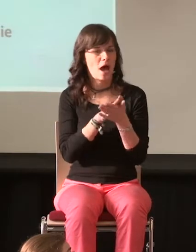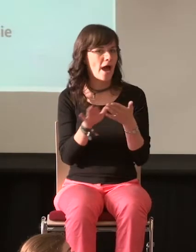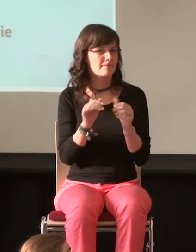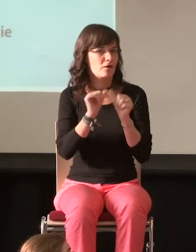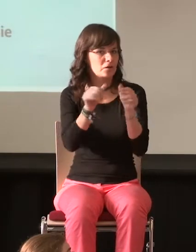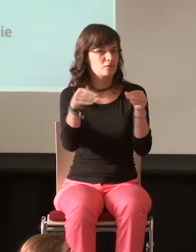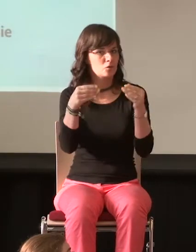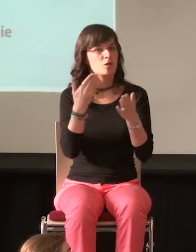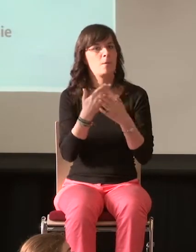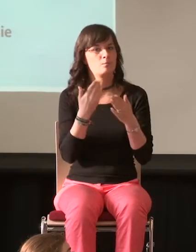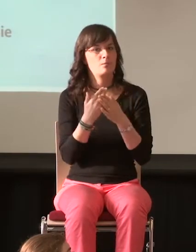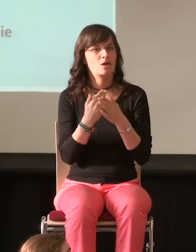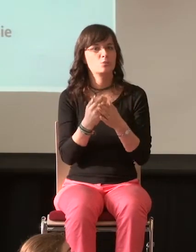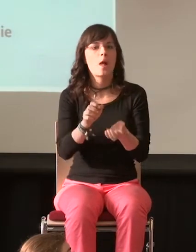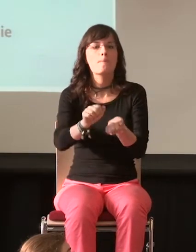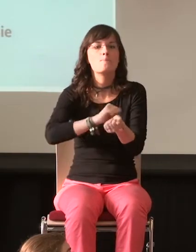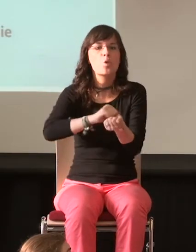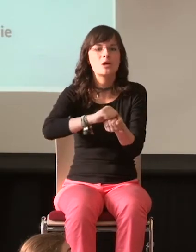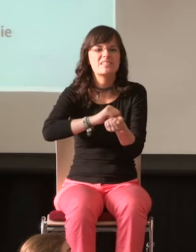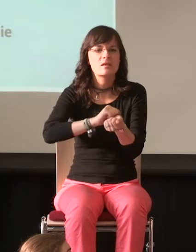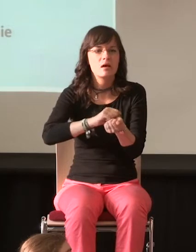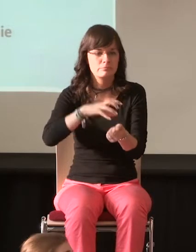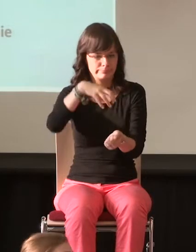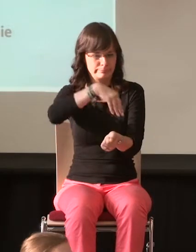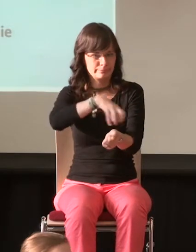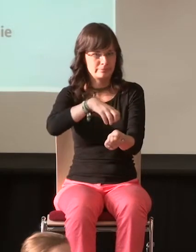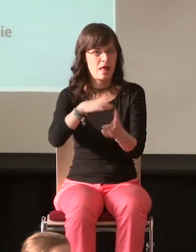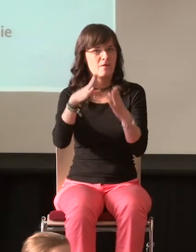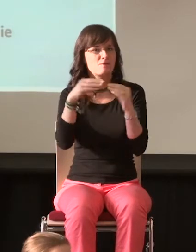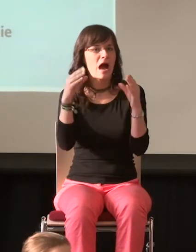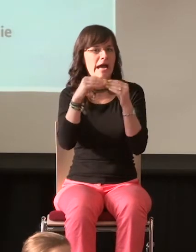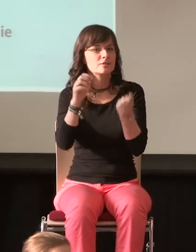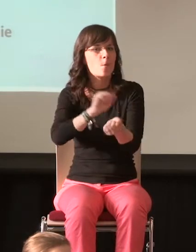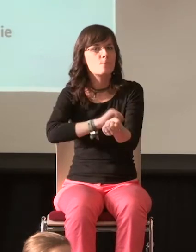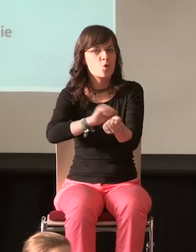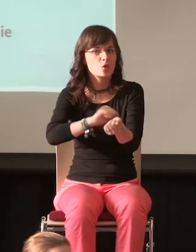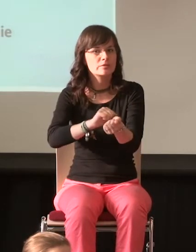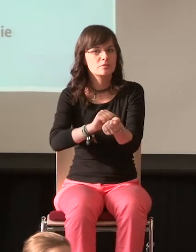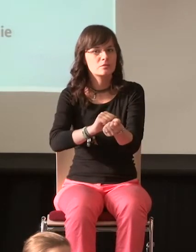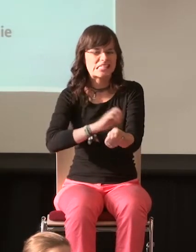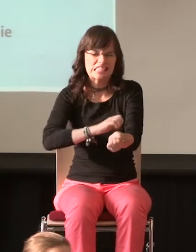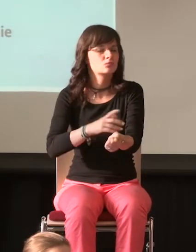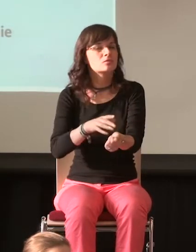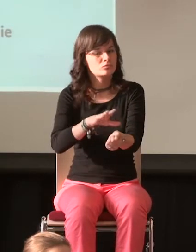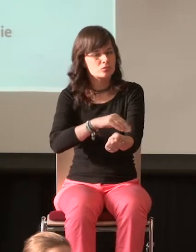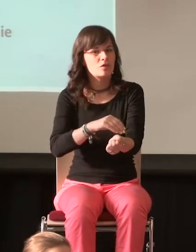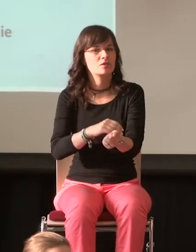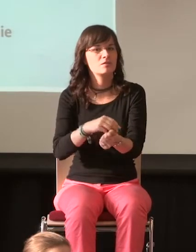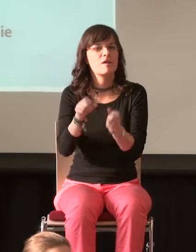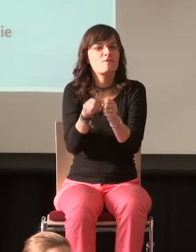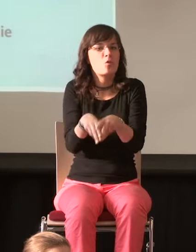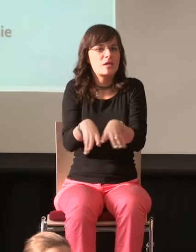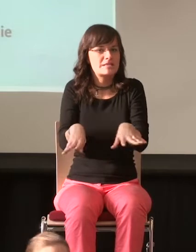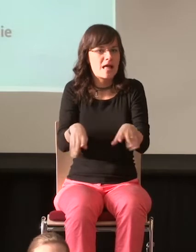ein, wie zum Beispiel Bürstungen mit leichten, also mit einer milden oder Wurzelbürste,